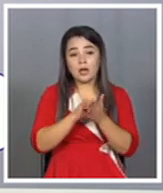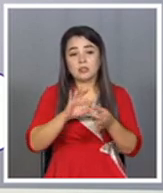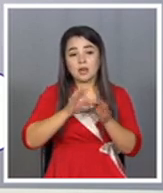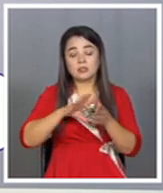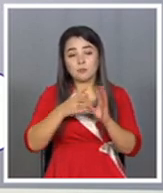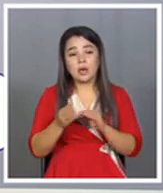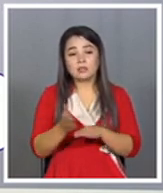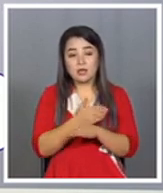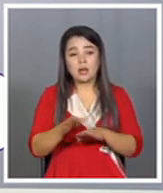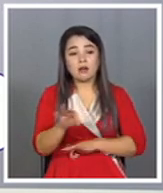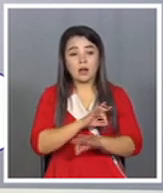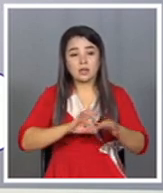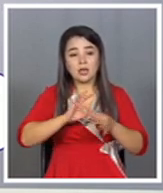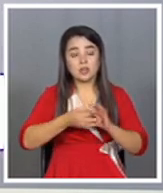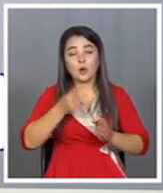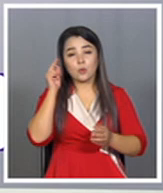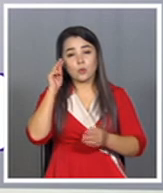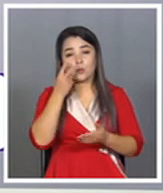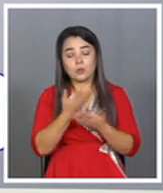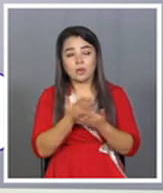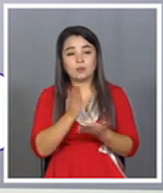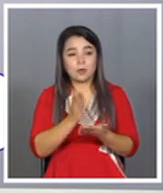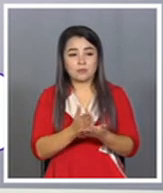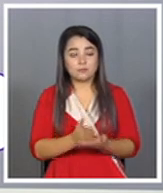оларды картадан көрсетуді үйрендік.